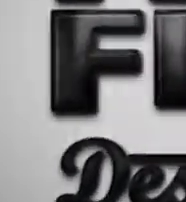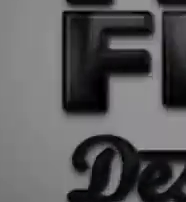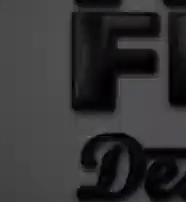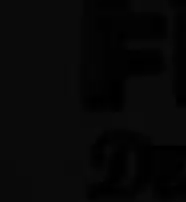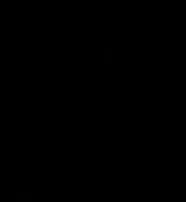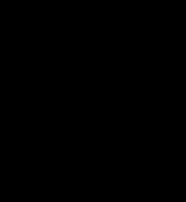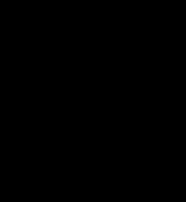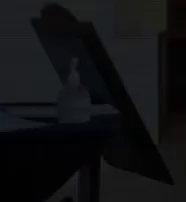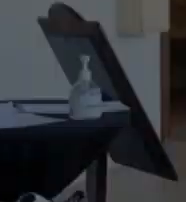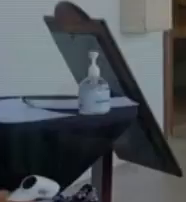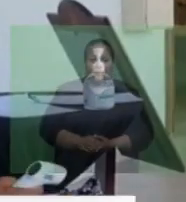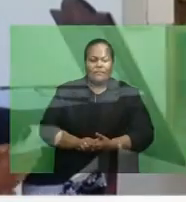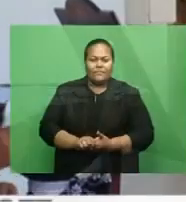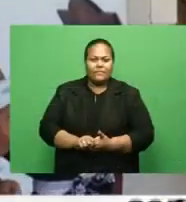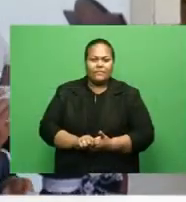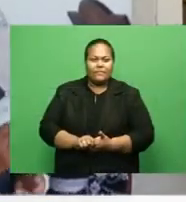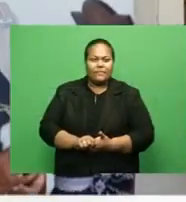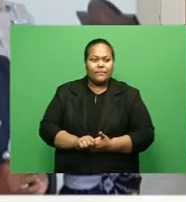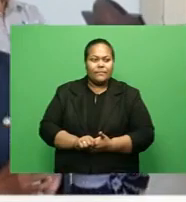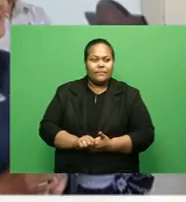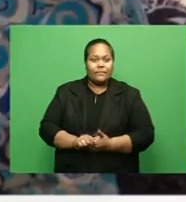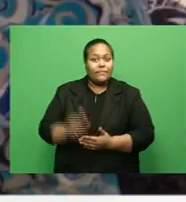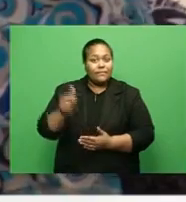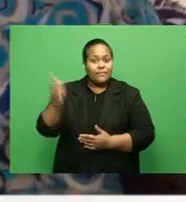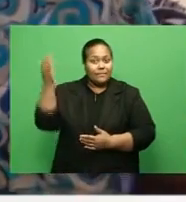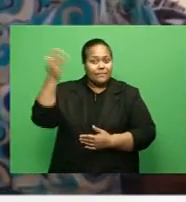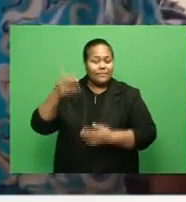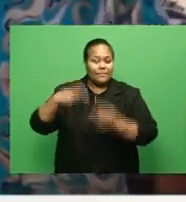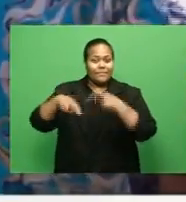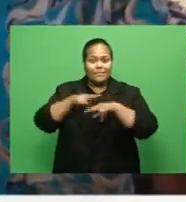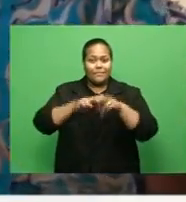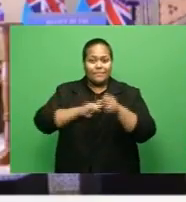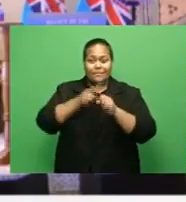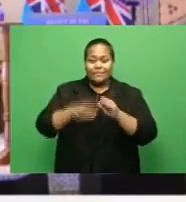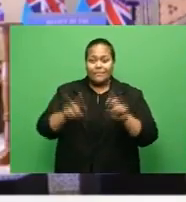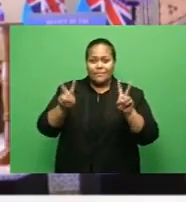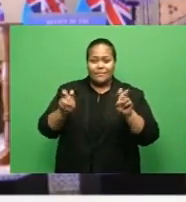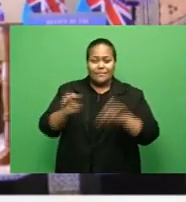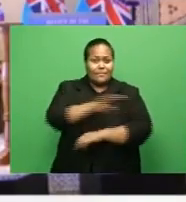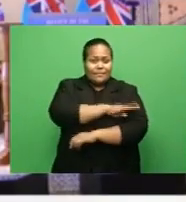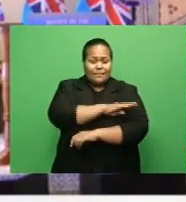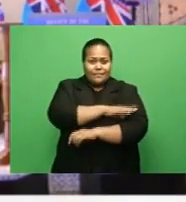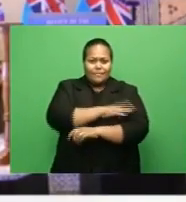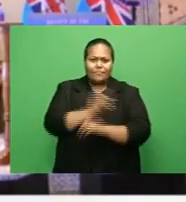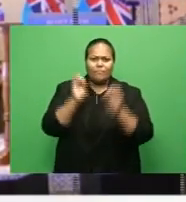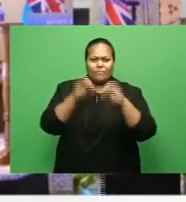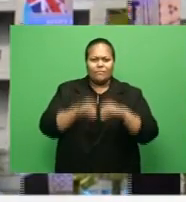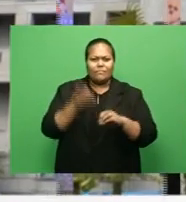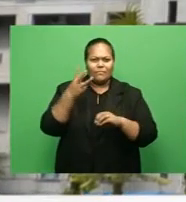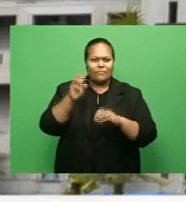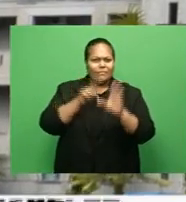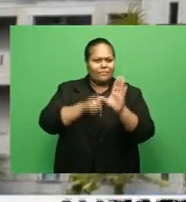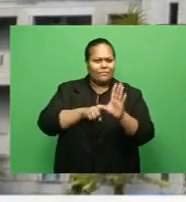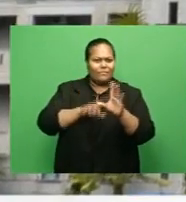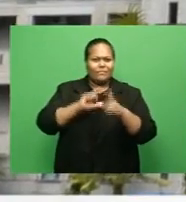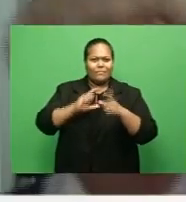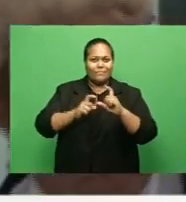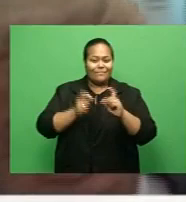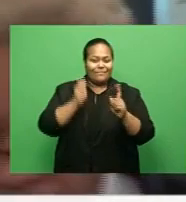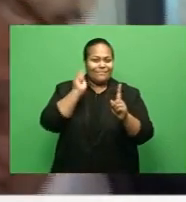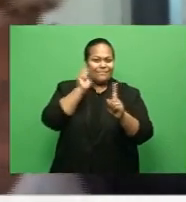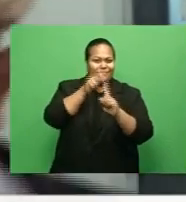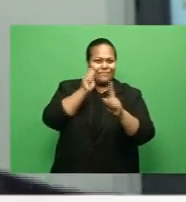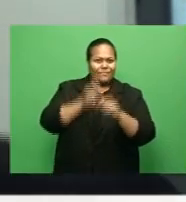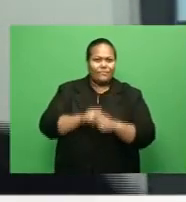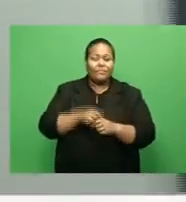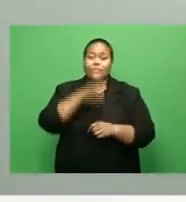2 देश की धड़कन। Good evening, Fiji. In this bulletin, PM sets 30-year climate target. Alleged wife